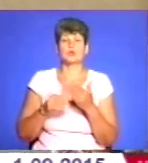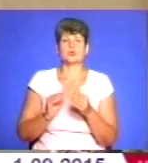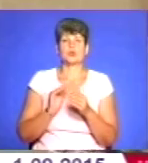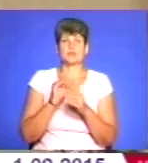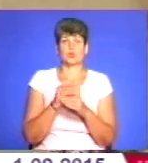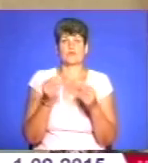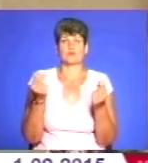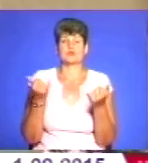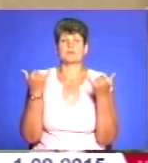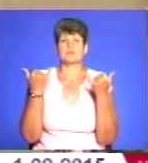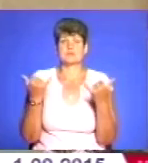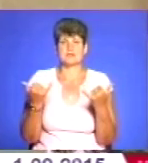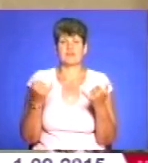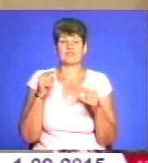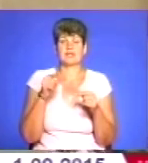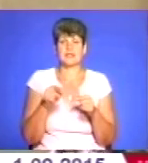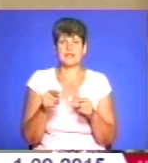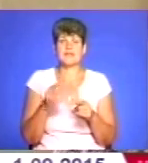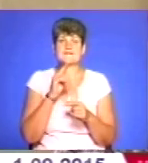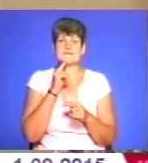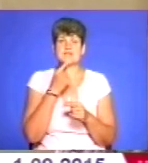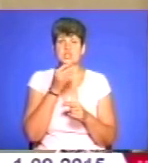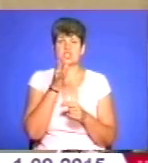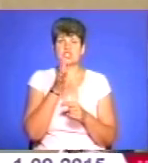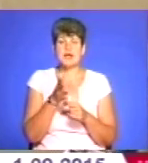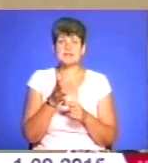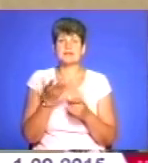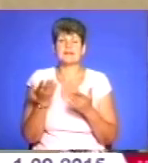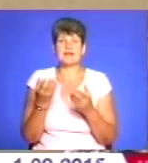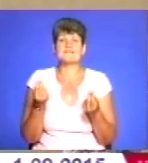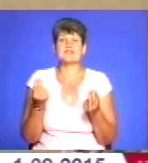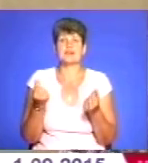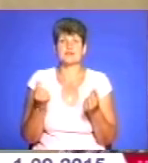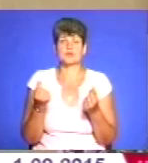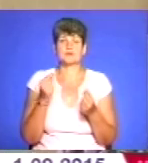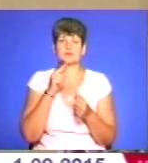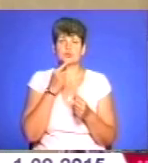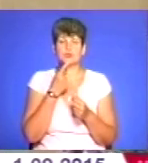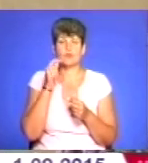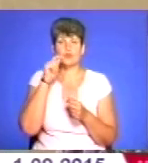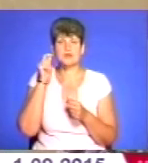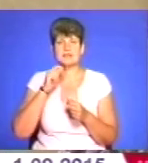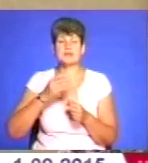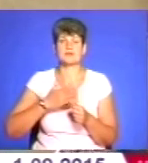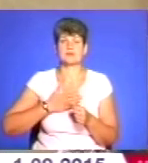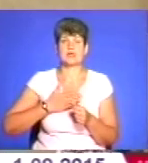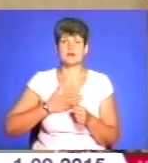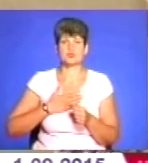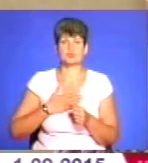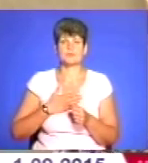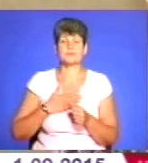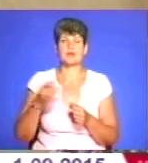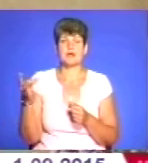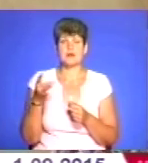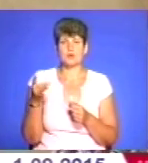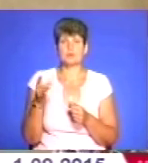зараз такий тяжкий час, де фінансово скрута в країні, і, зокрема, і в нашому